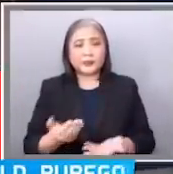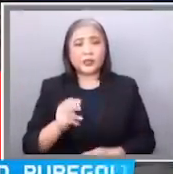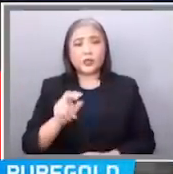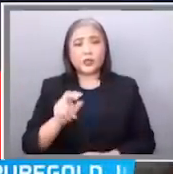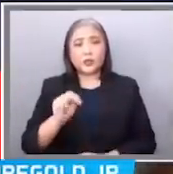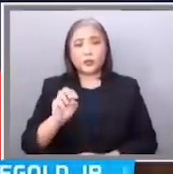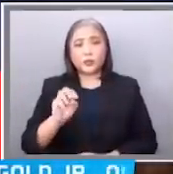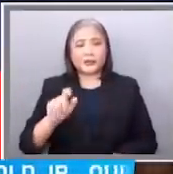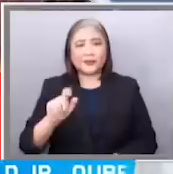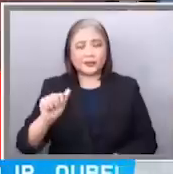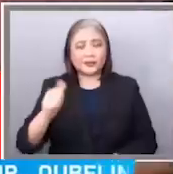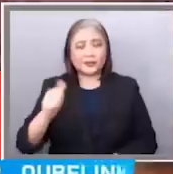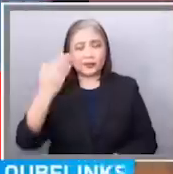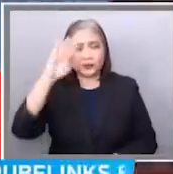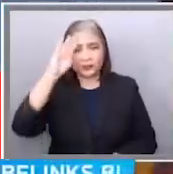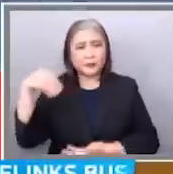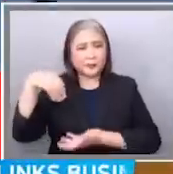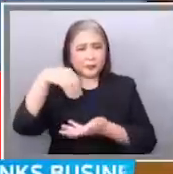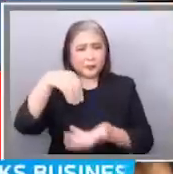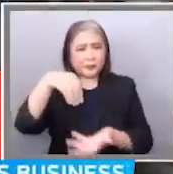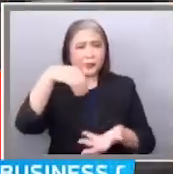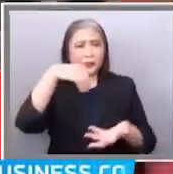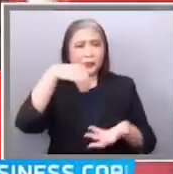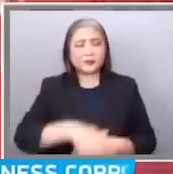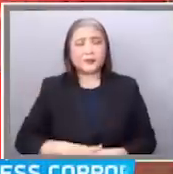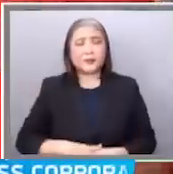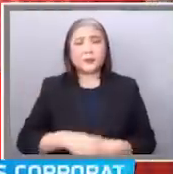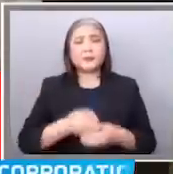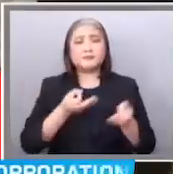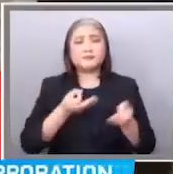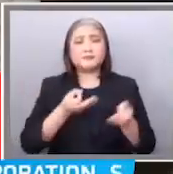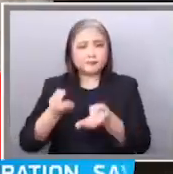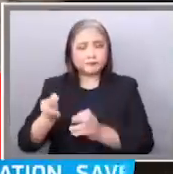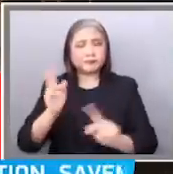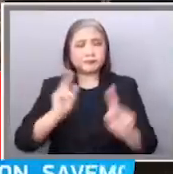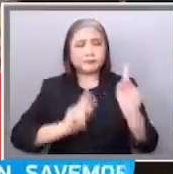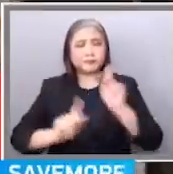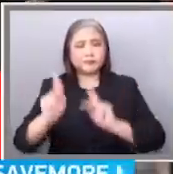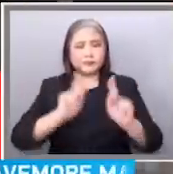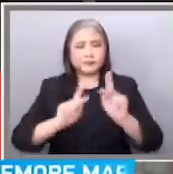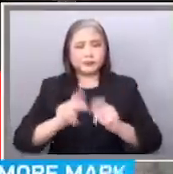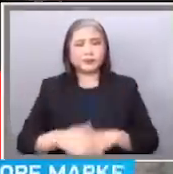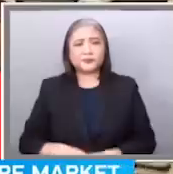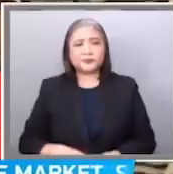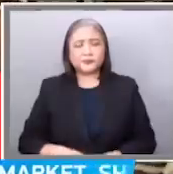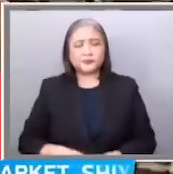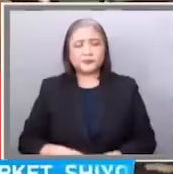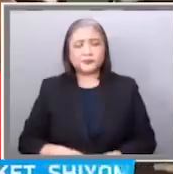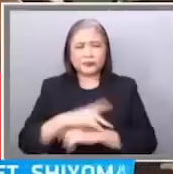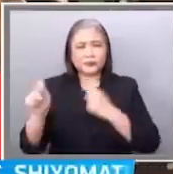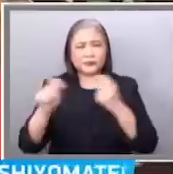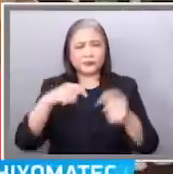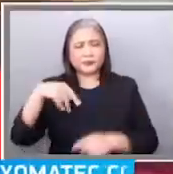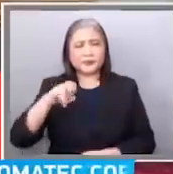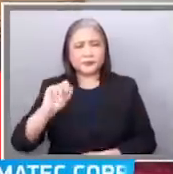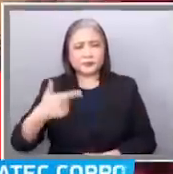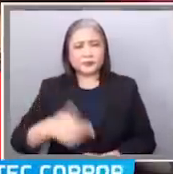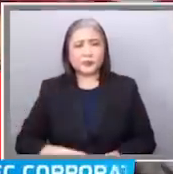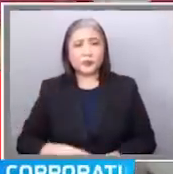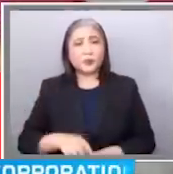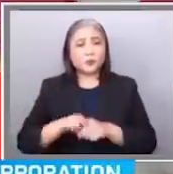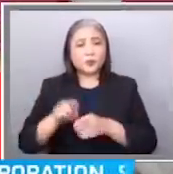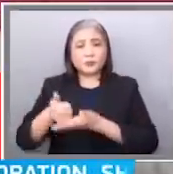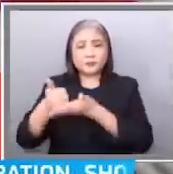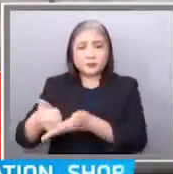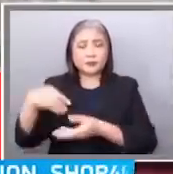goods at nagpa-feeding program sa mga kababayan nating naapektuhan ng bagyo roon. Naghatid na rin ng relief goods sa mga Kapuso ang GMA